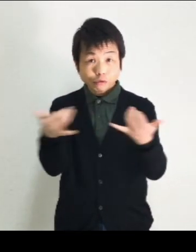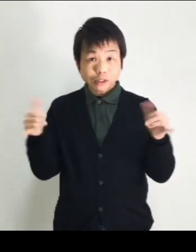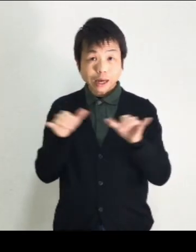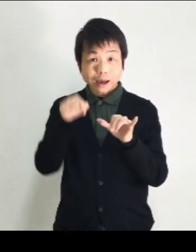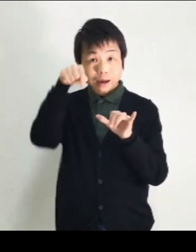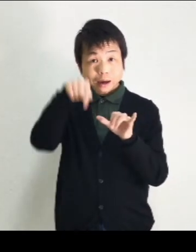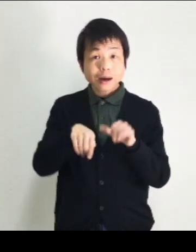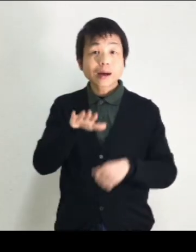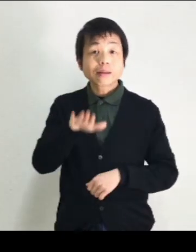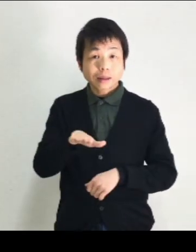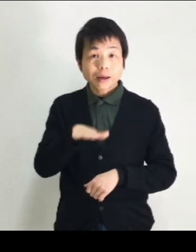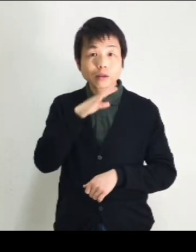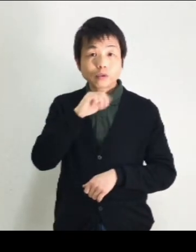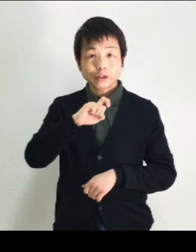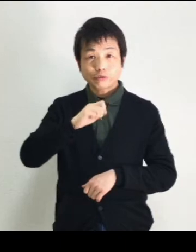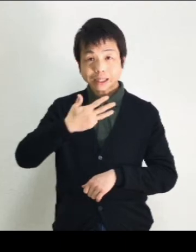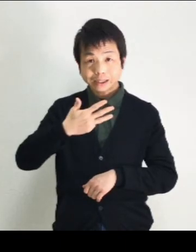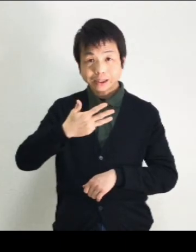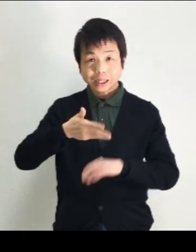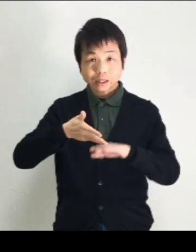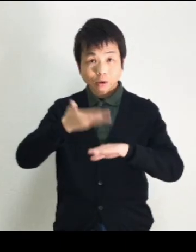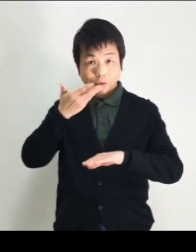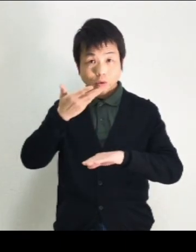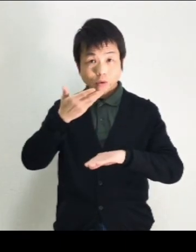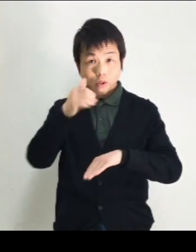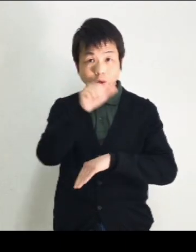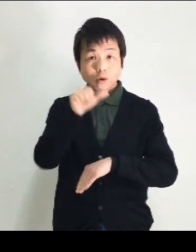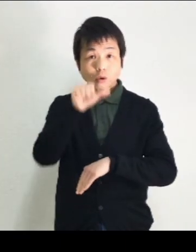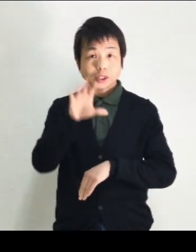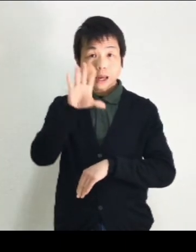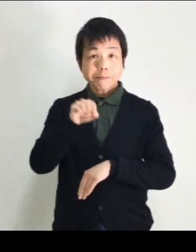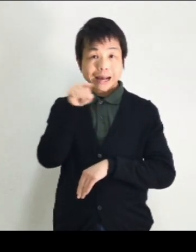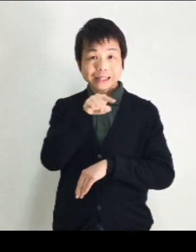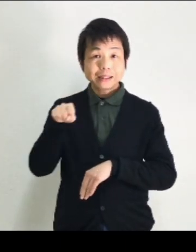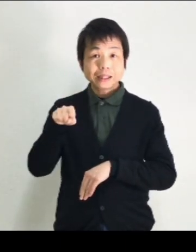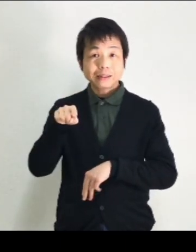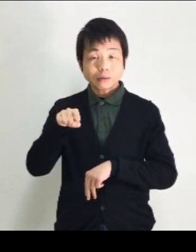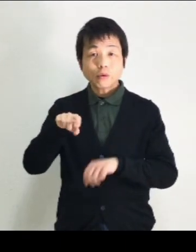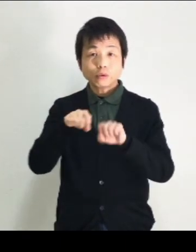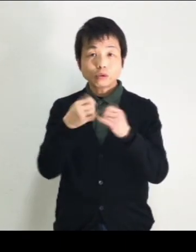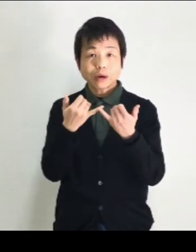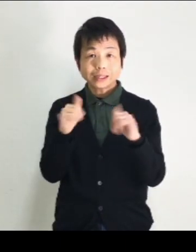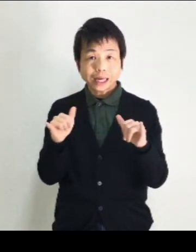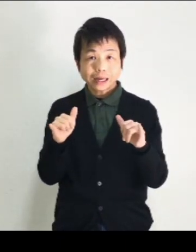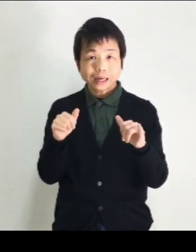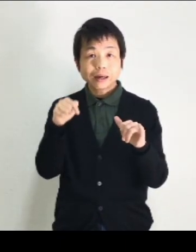っていうのも、18歳以上の5000万人の障害者が、